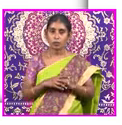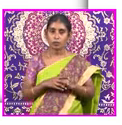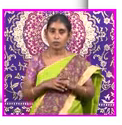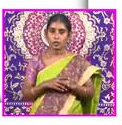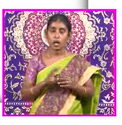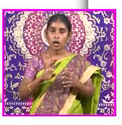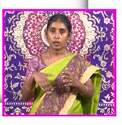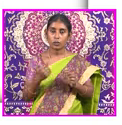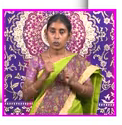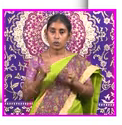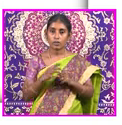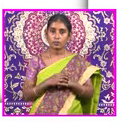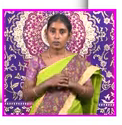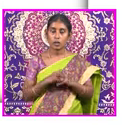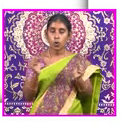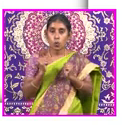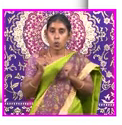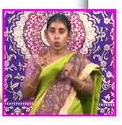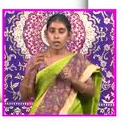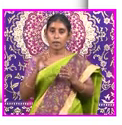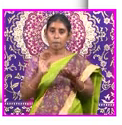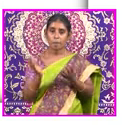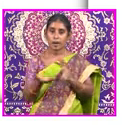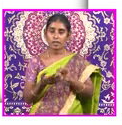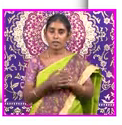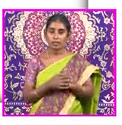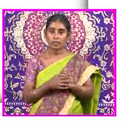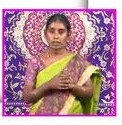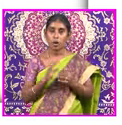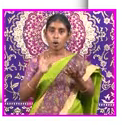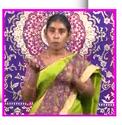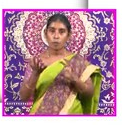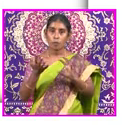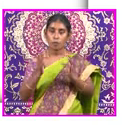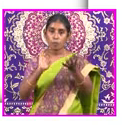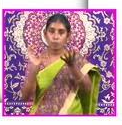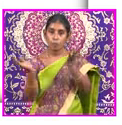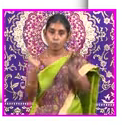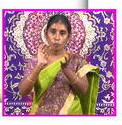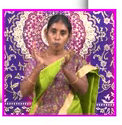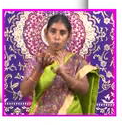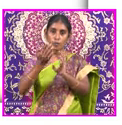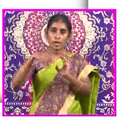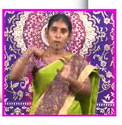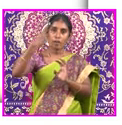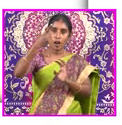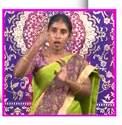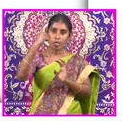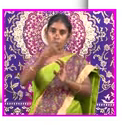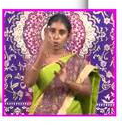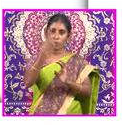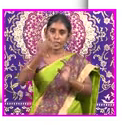துருவத்திலும் அமைந்துள்ளது. வட துருவத்தில் வந்து 66 டிகிரி வடக்கிலிருந்து வட துருவம் 90 டிகிரி வடக்கு